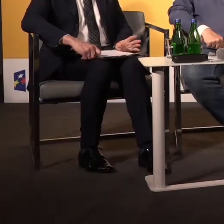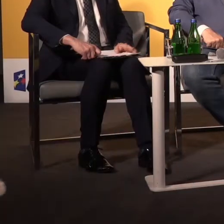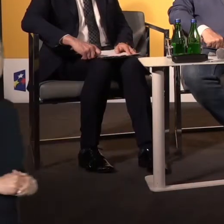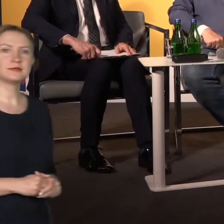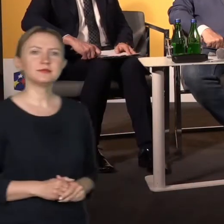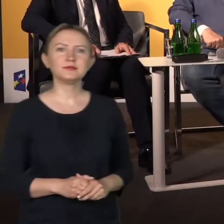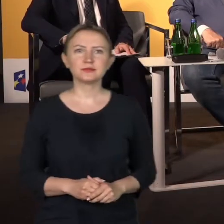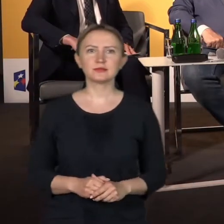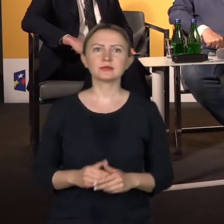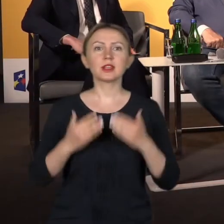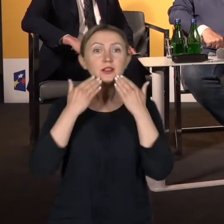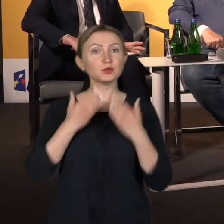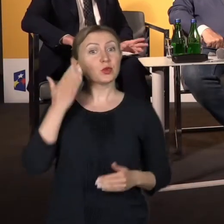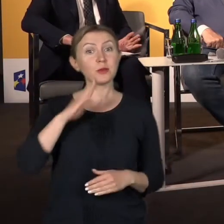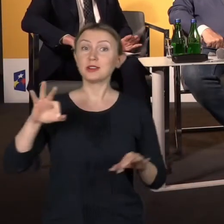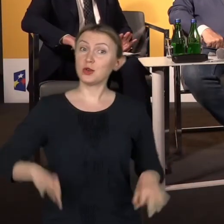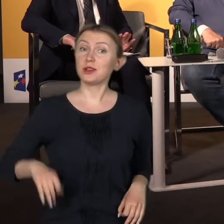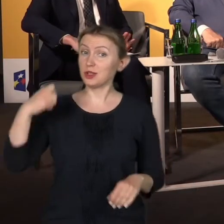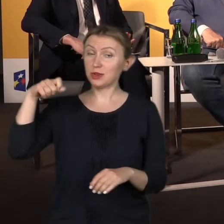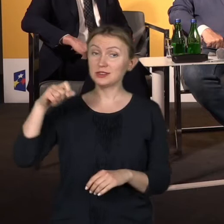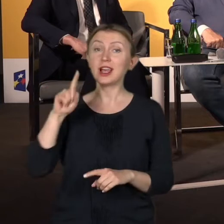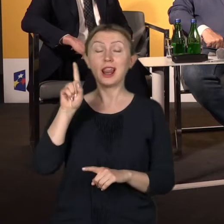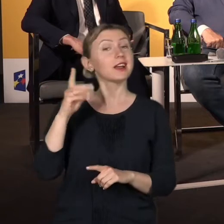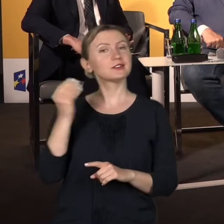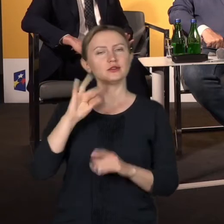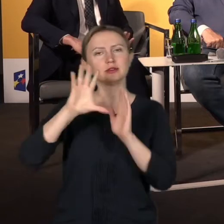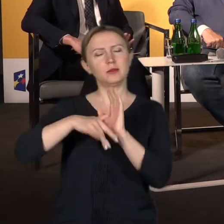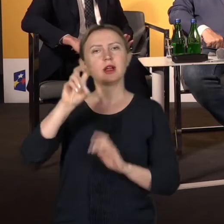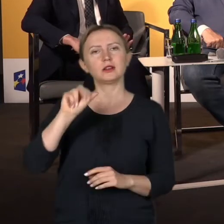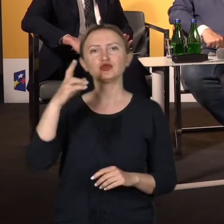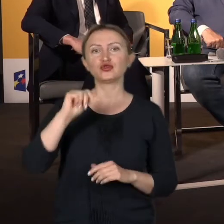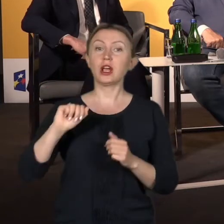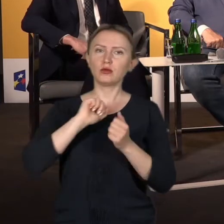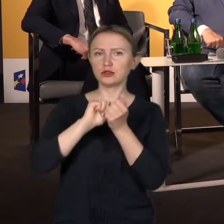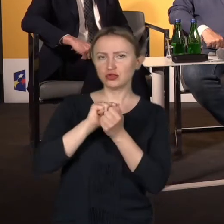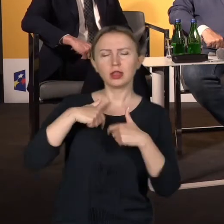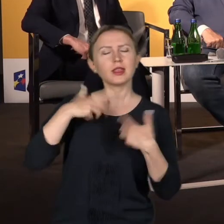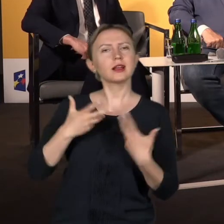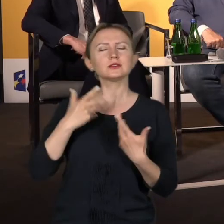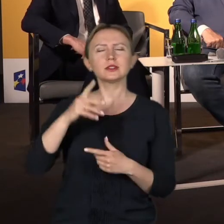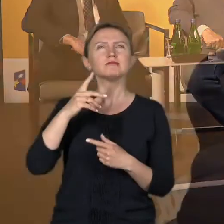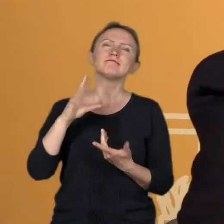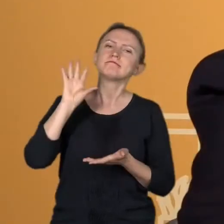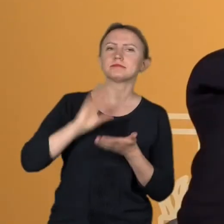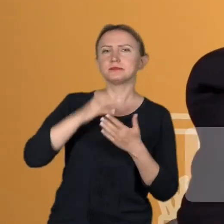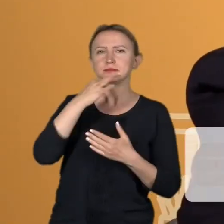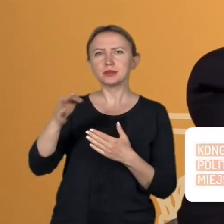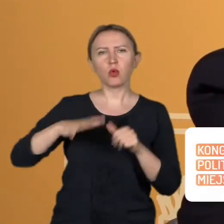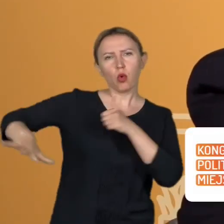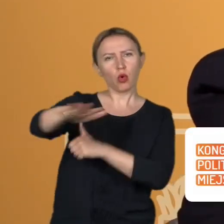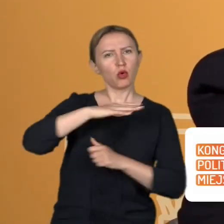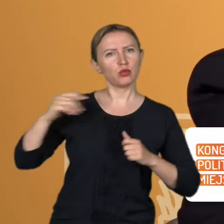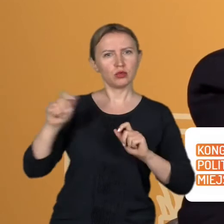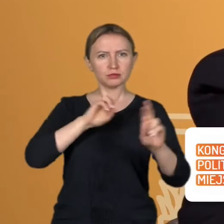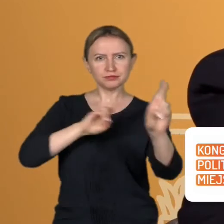ale chciałbym tutaj w kontekście Krzanowa poruszyć kwestię otoczenia, oddziaływania otoczenia. Bo